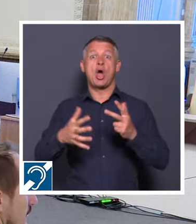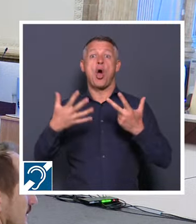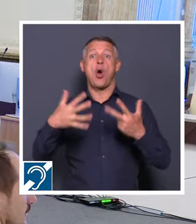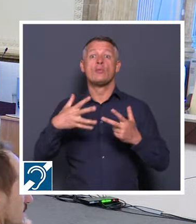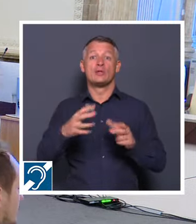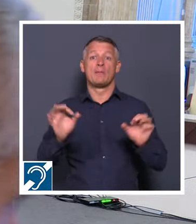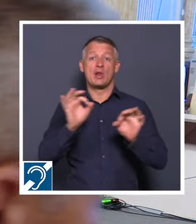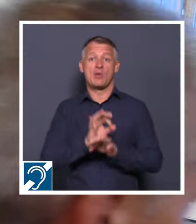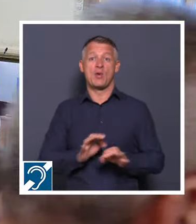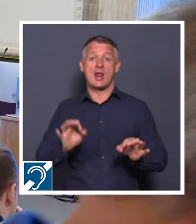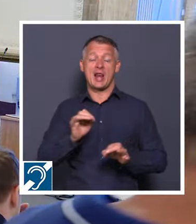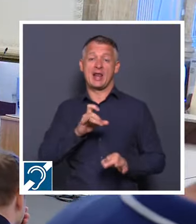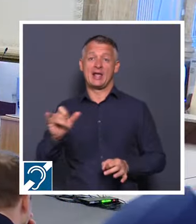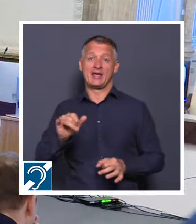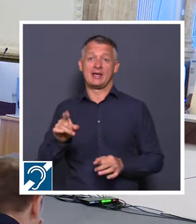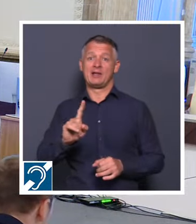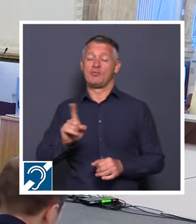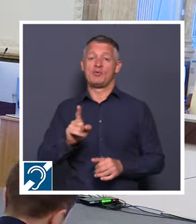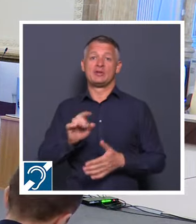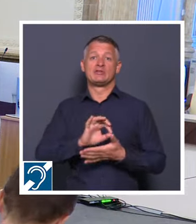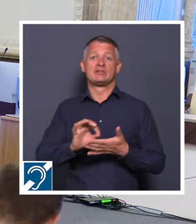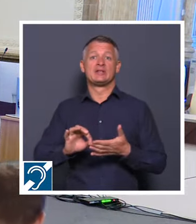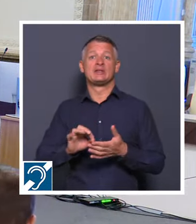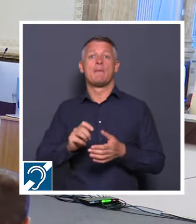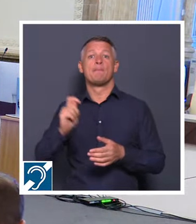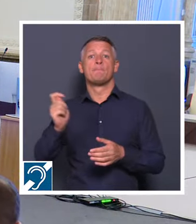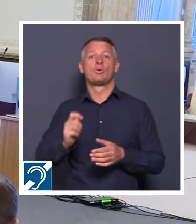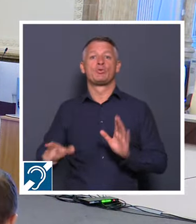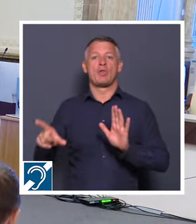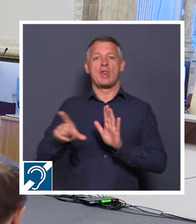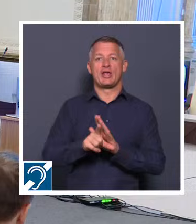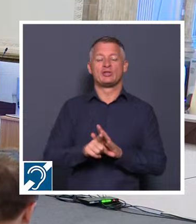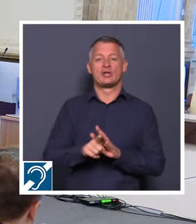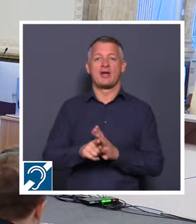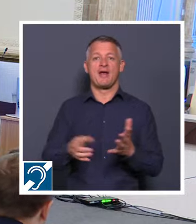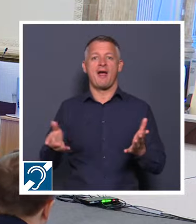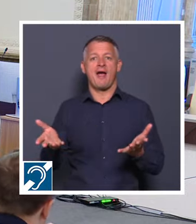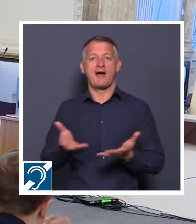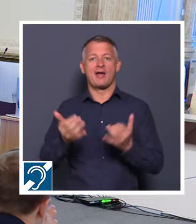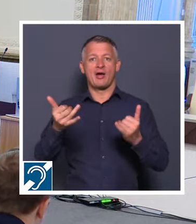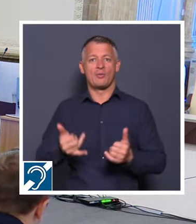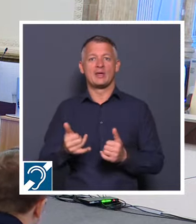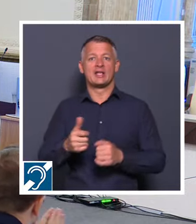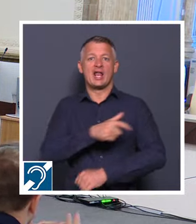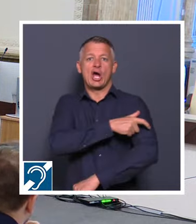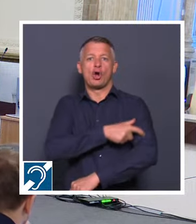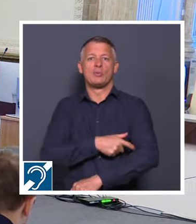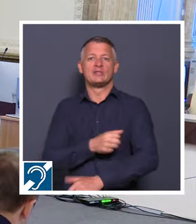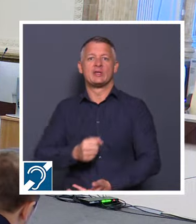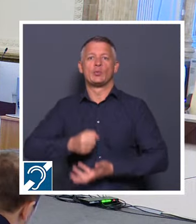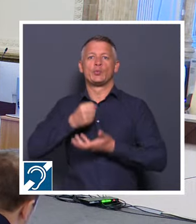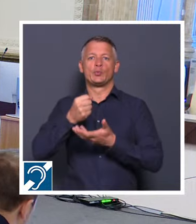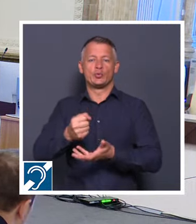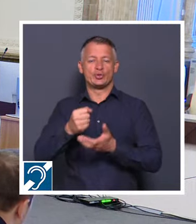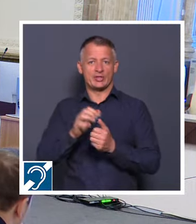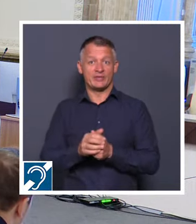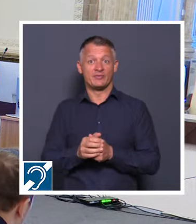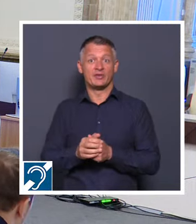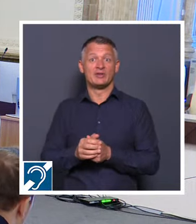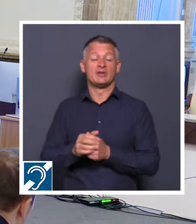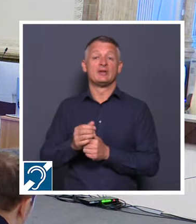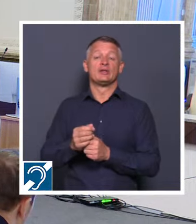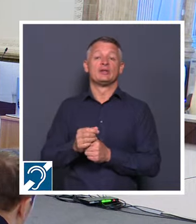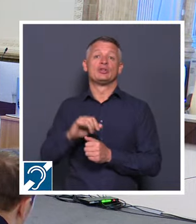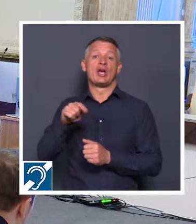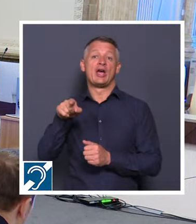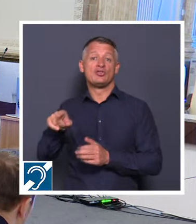este prevăzut în proiectul de lege care se află în momentul de față la Comisia de Buget Finanțe, iar aici